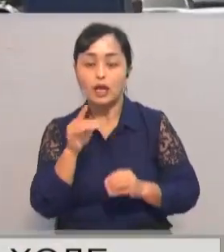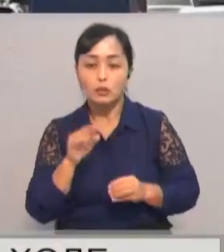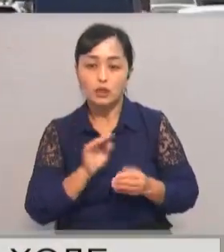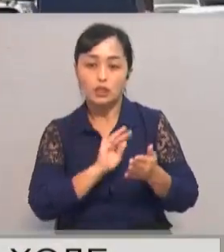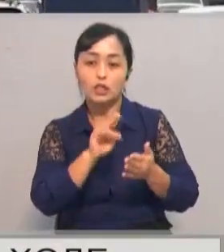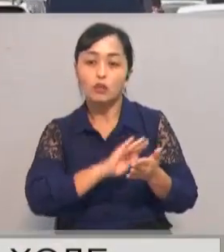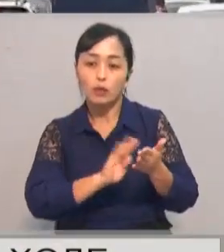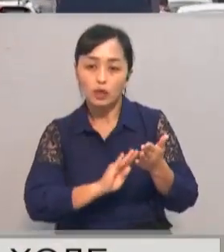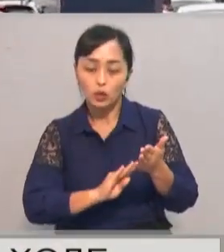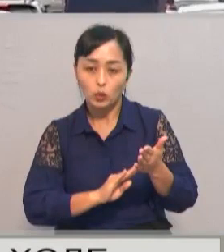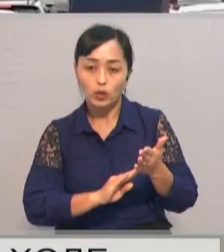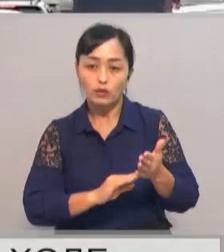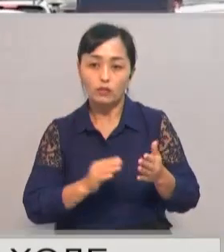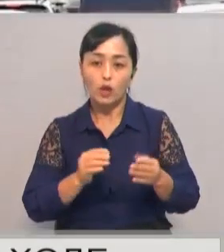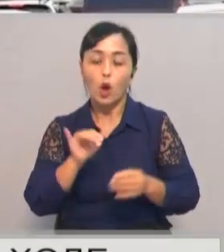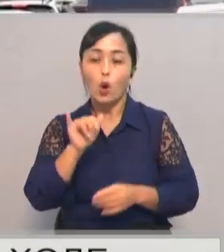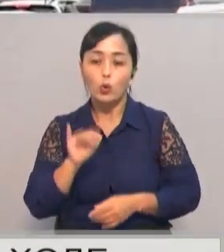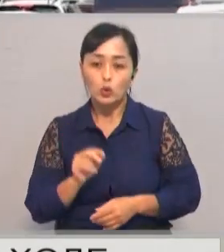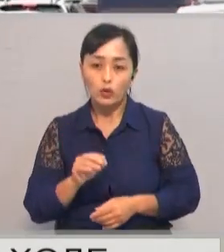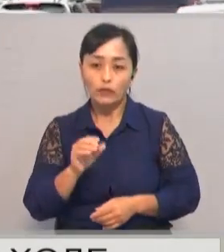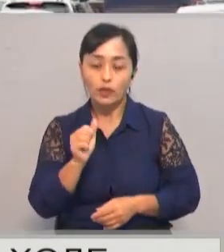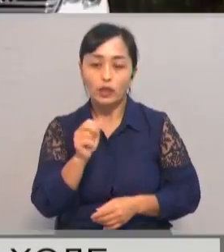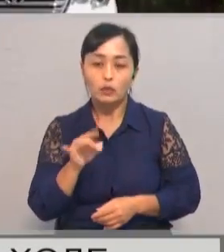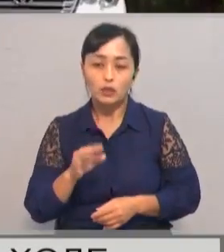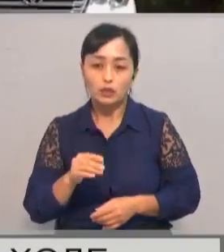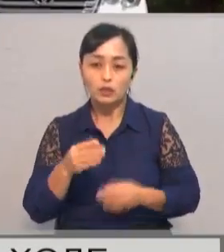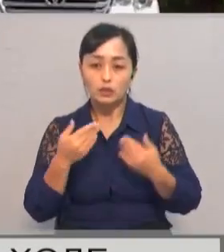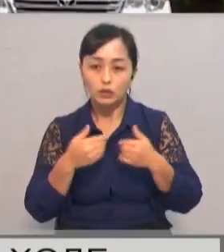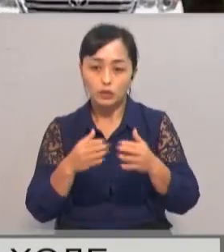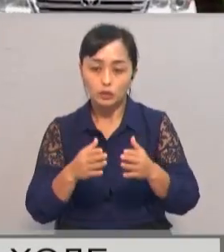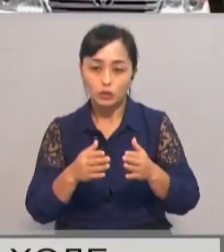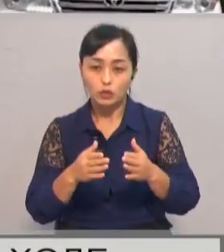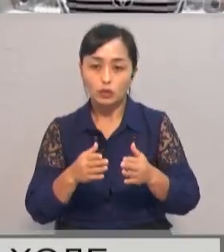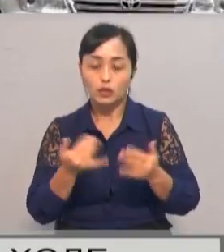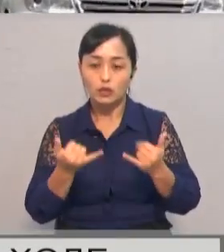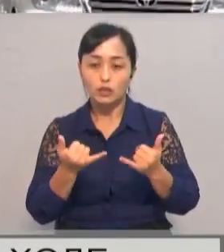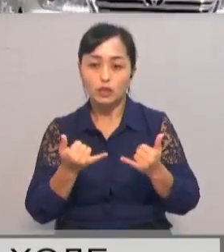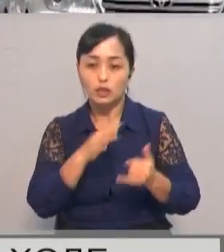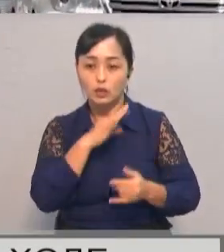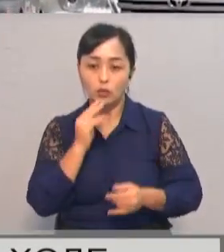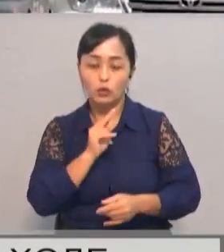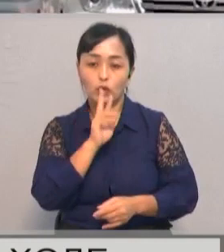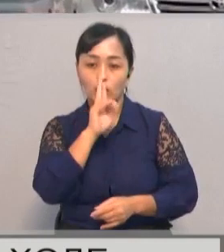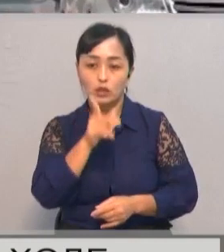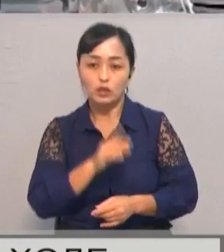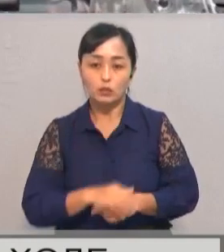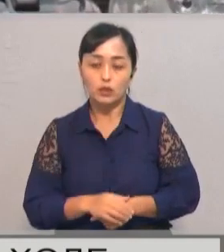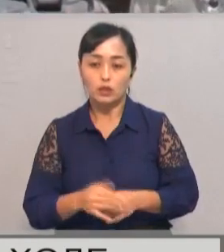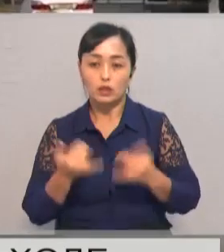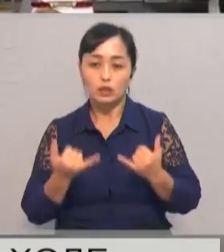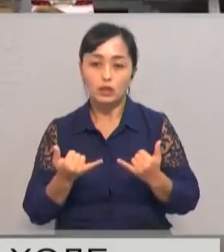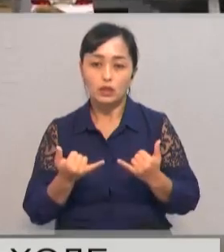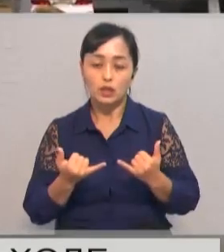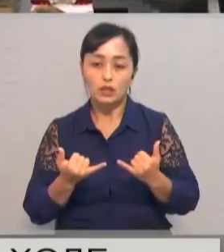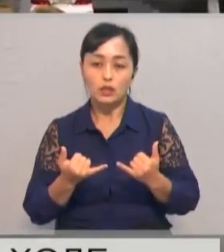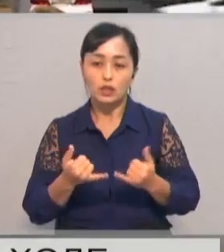протоколов. Со стороны условно-досрочно освобожденных зарегистрировано 10 правонарушений. Выявлено 4 факта нарушения особых требований